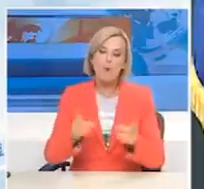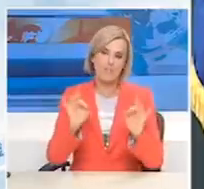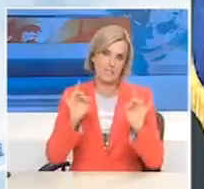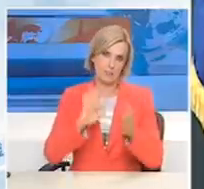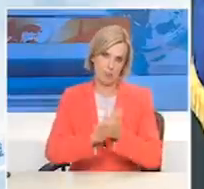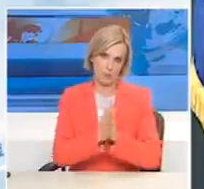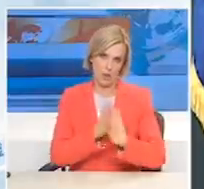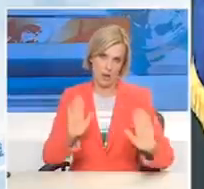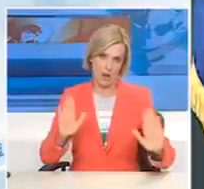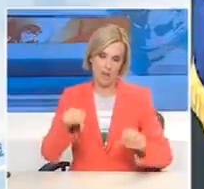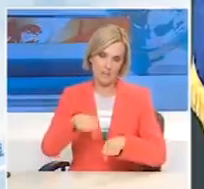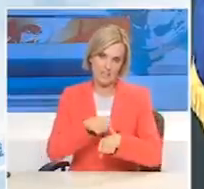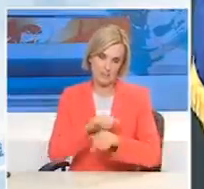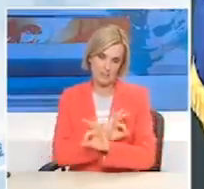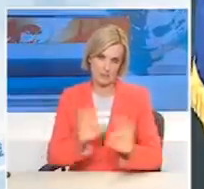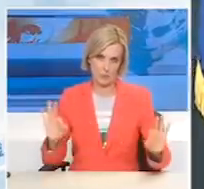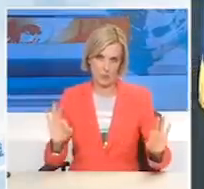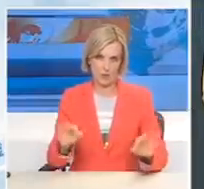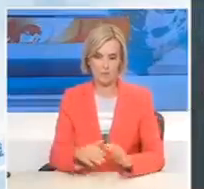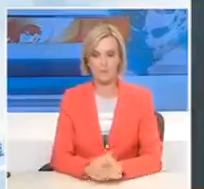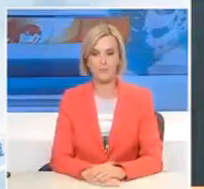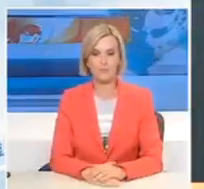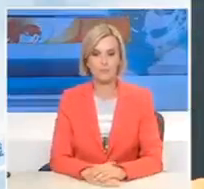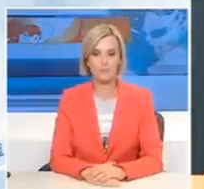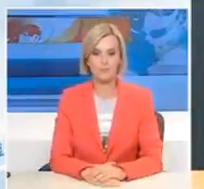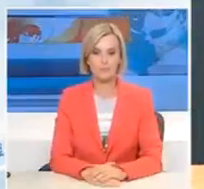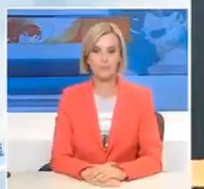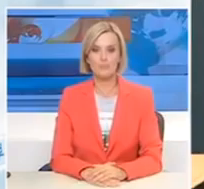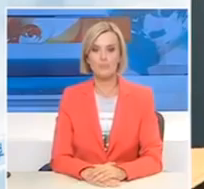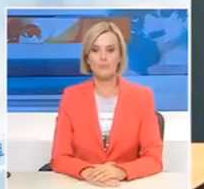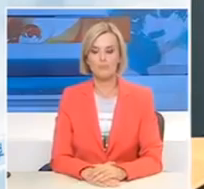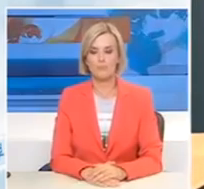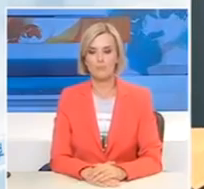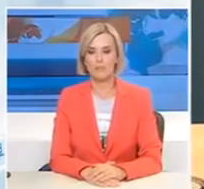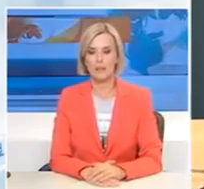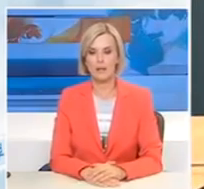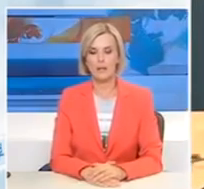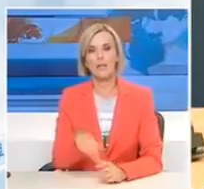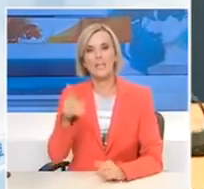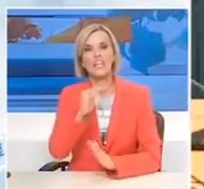δεν είναι αυτή τη στιγμή σίγουρο. Δεν ξέρω ο Υφυπουργός αν θέλει κάτι άλλο.